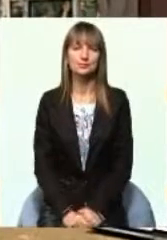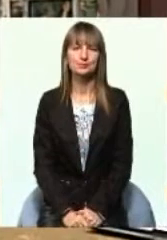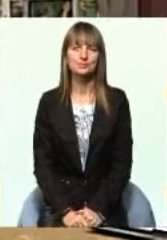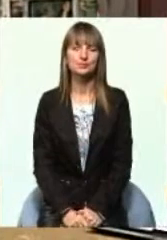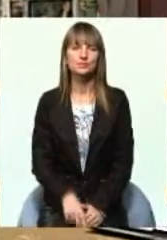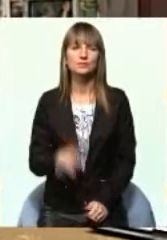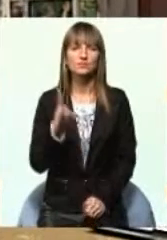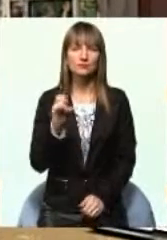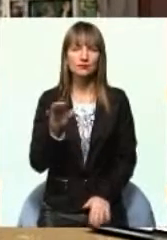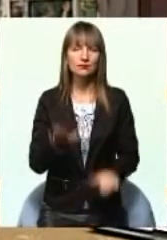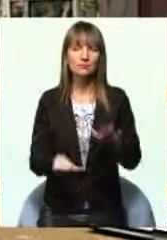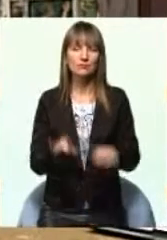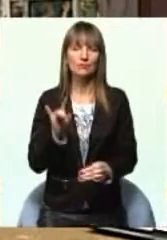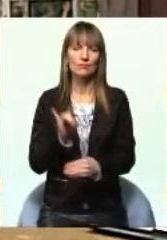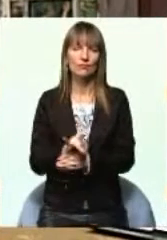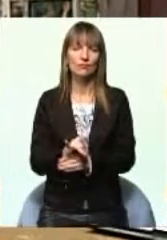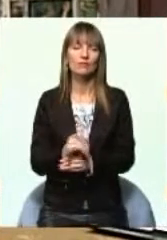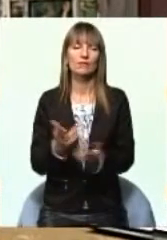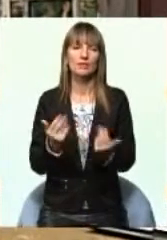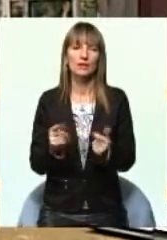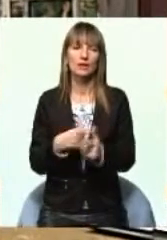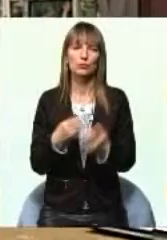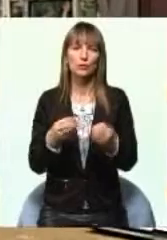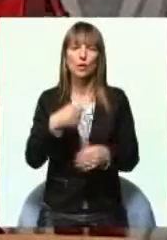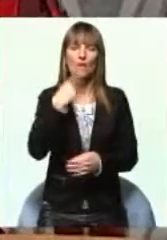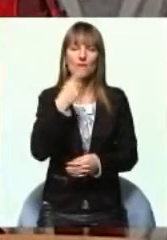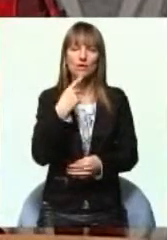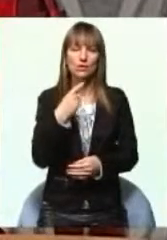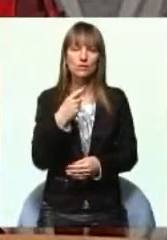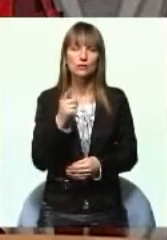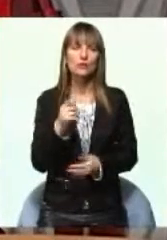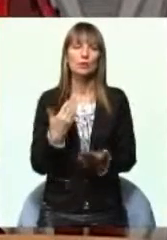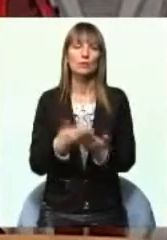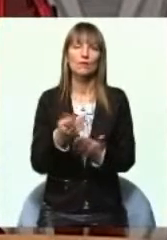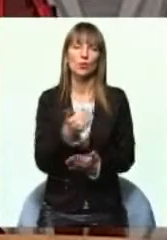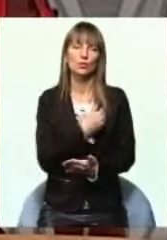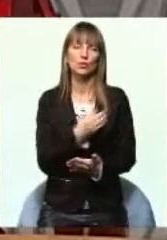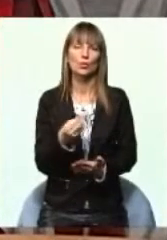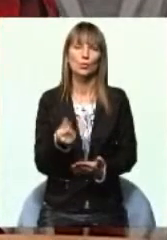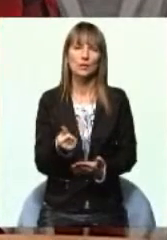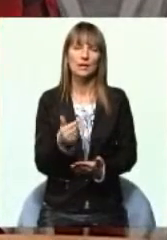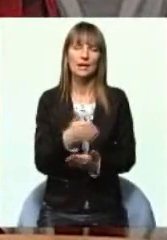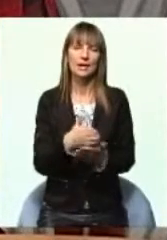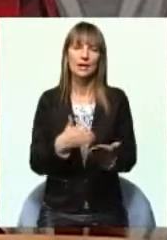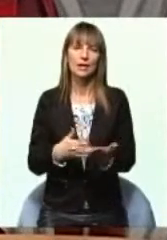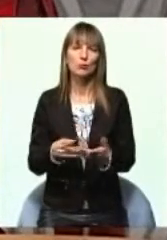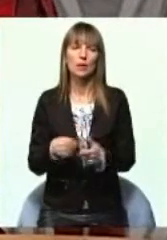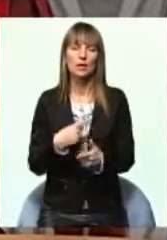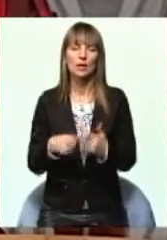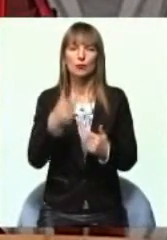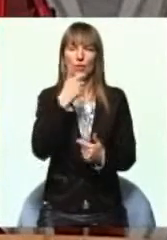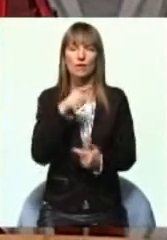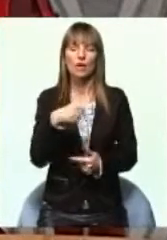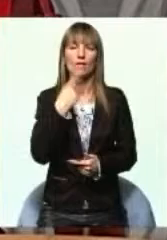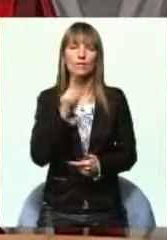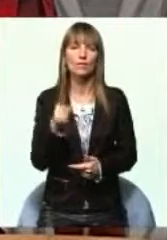на весах обманывают. Так, або просто говорять, що, наприклад, ви хочете купити якийсь там хліб або те саме морозиво, а